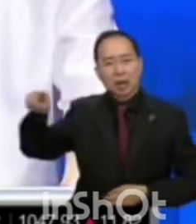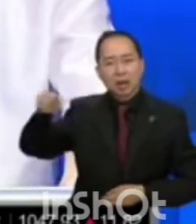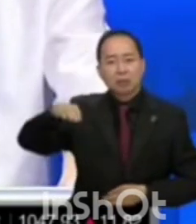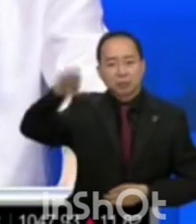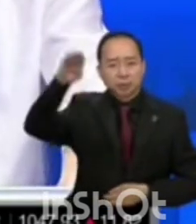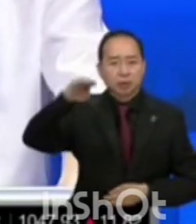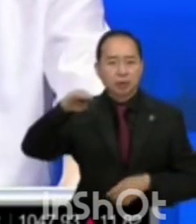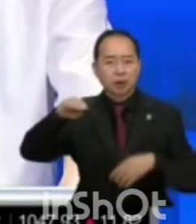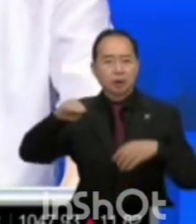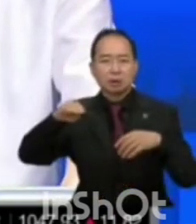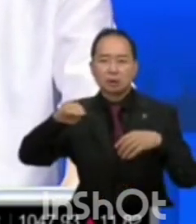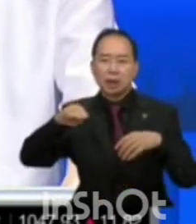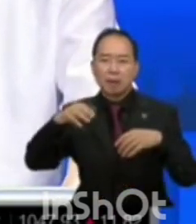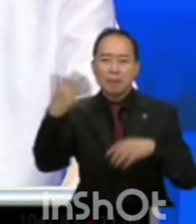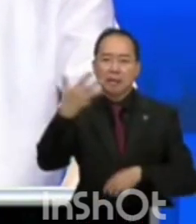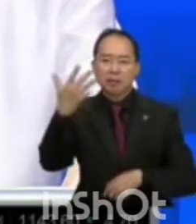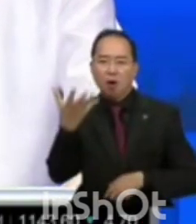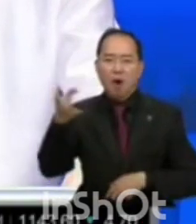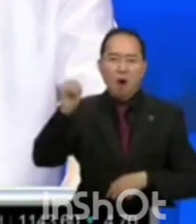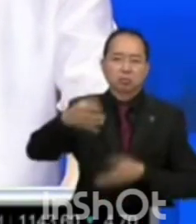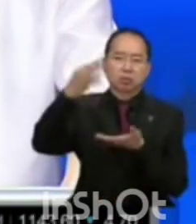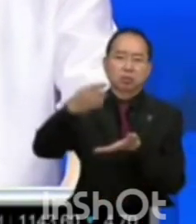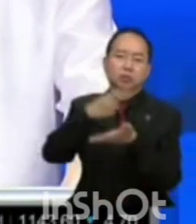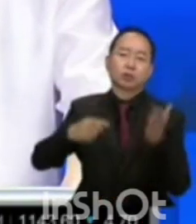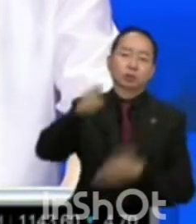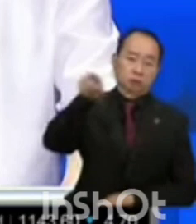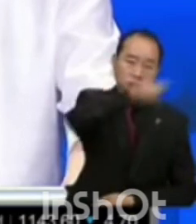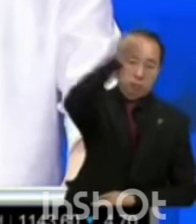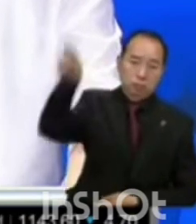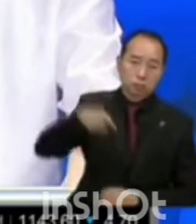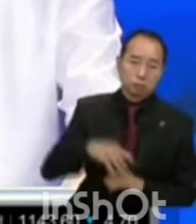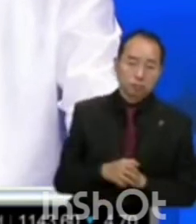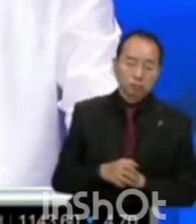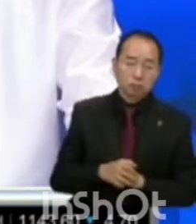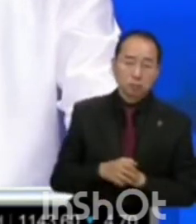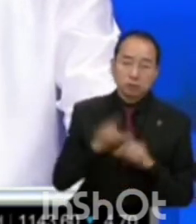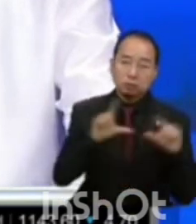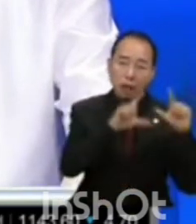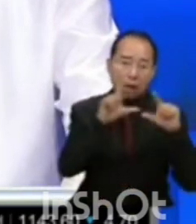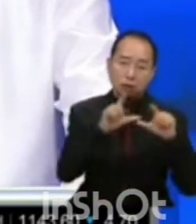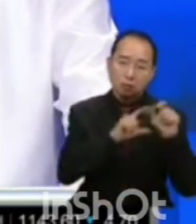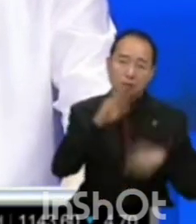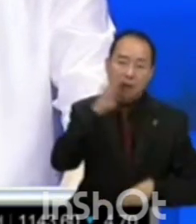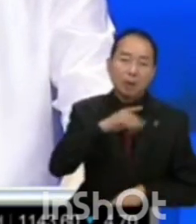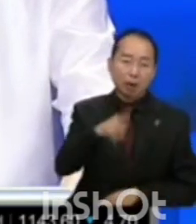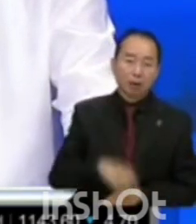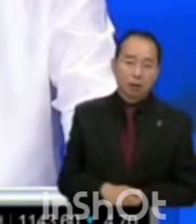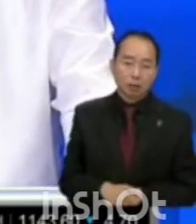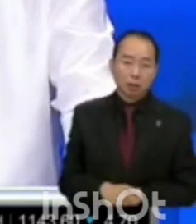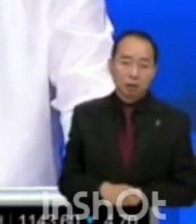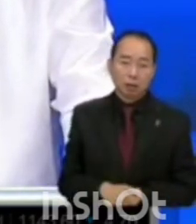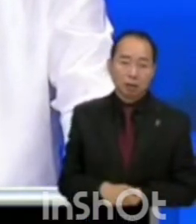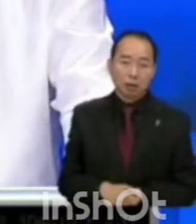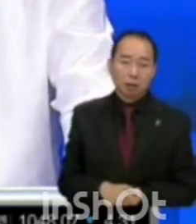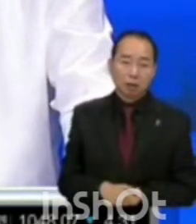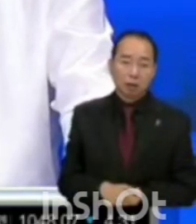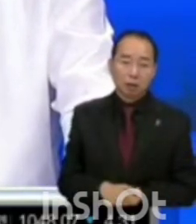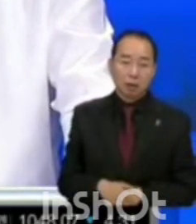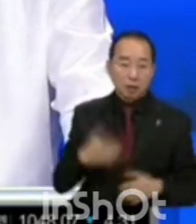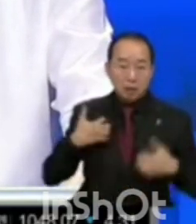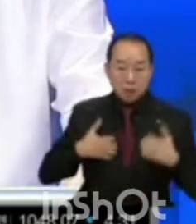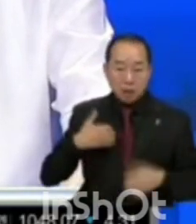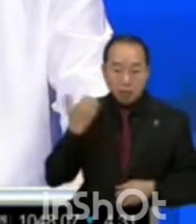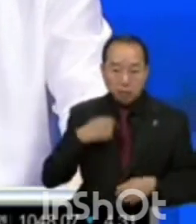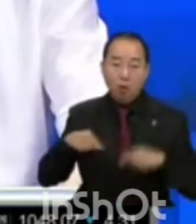정도의 재정적 손실을 보기 때문에 주민들은 지금보다 훨씬 더 나빠진다. 네. 좋아지는 건 정치인들 자리밖에 없다. 네, 30초가